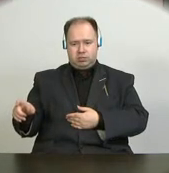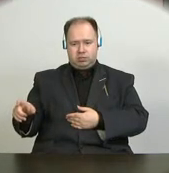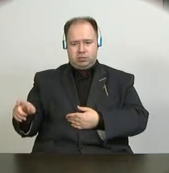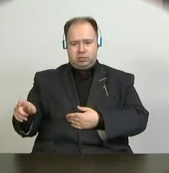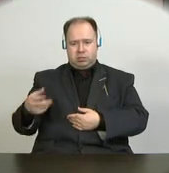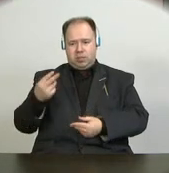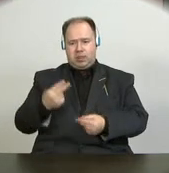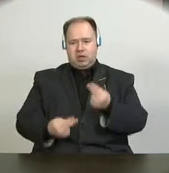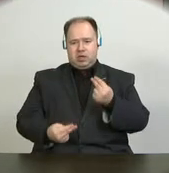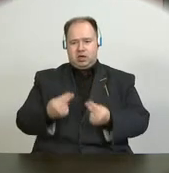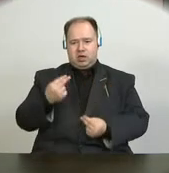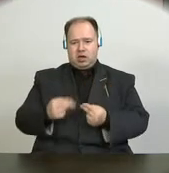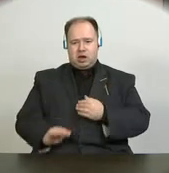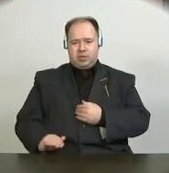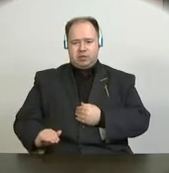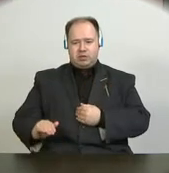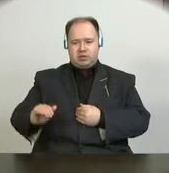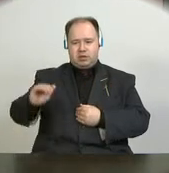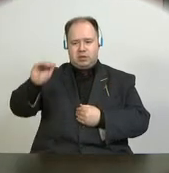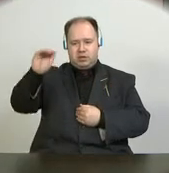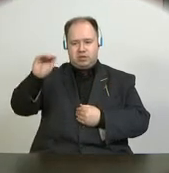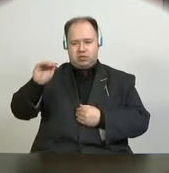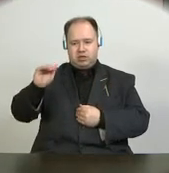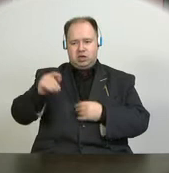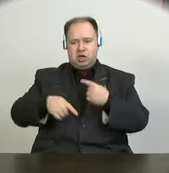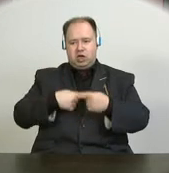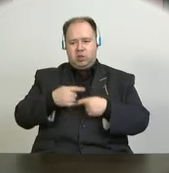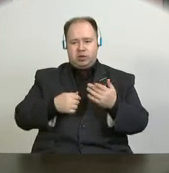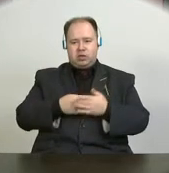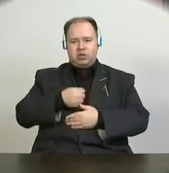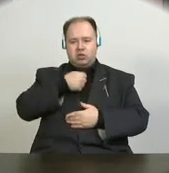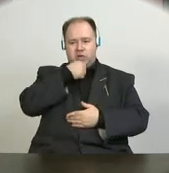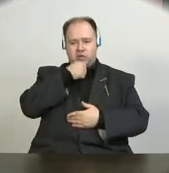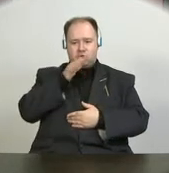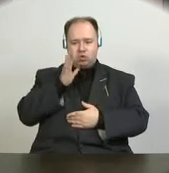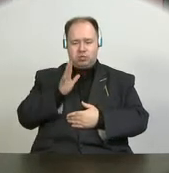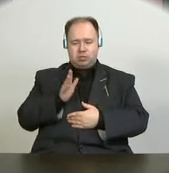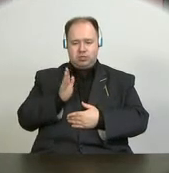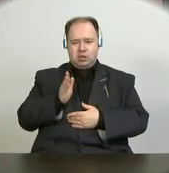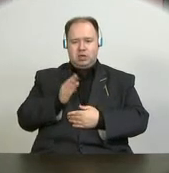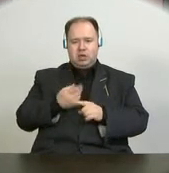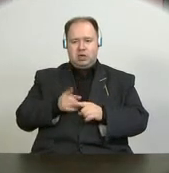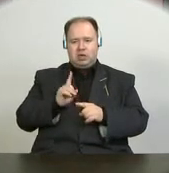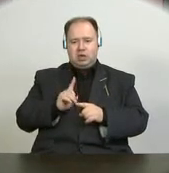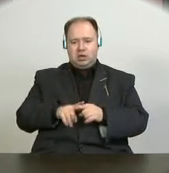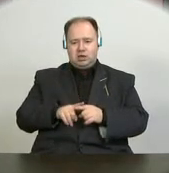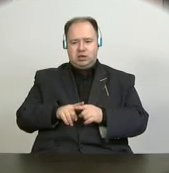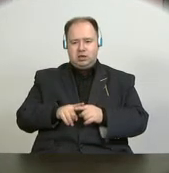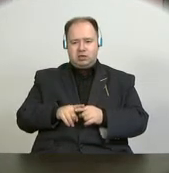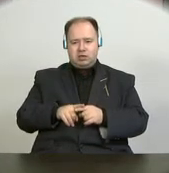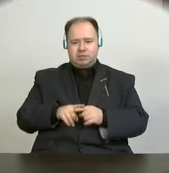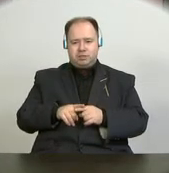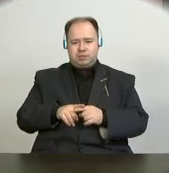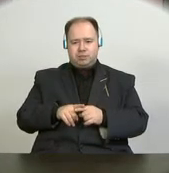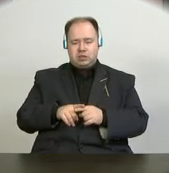играем с детства и продолжаем играть уже во взрослом возрасте это не только наше качество на самом деле это грана